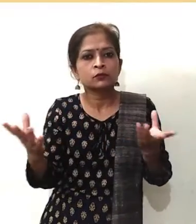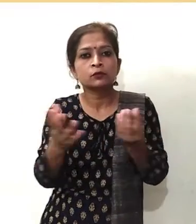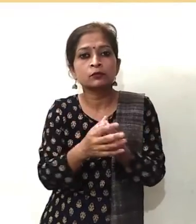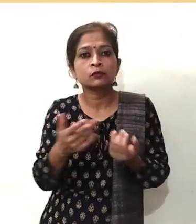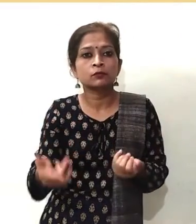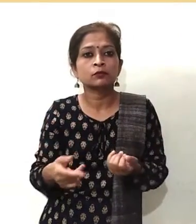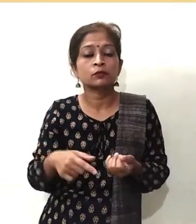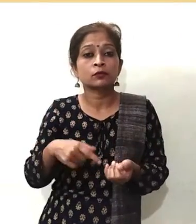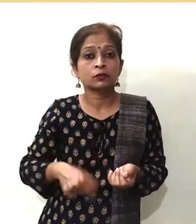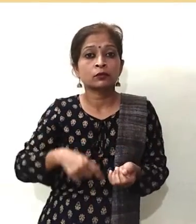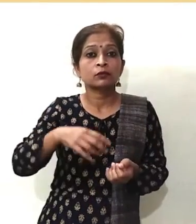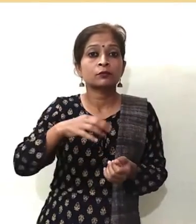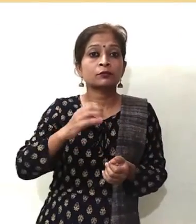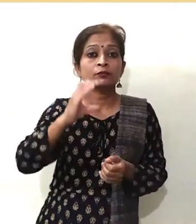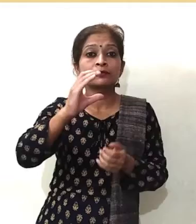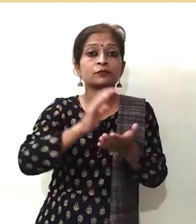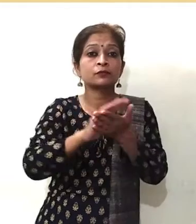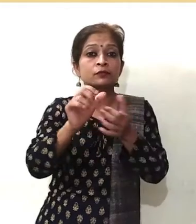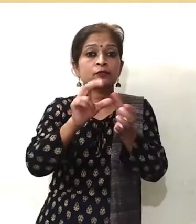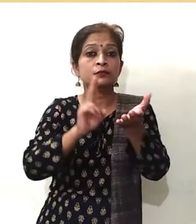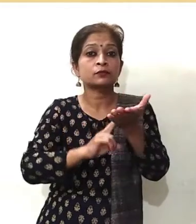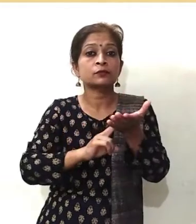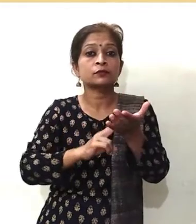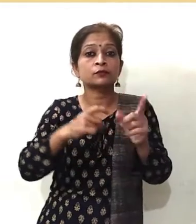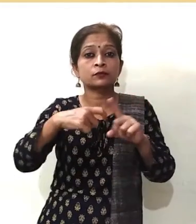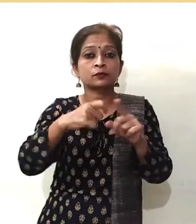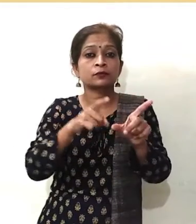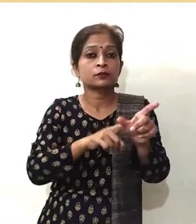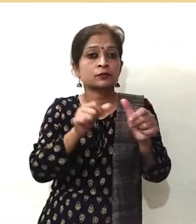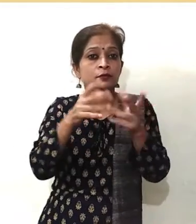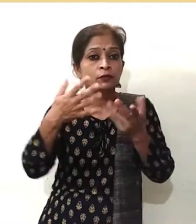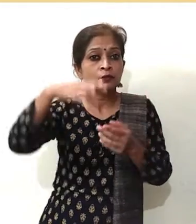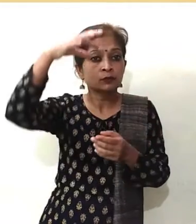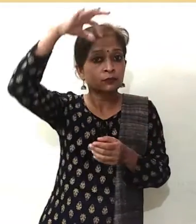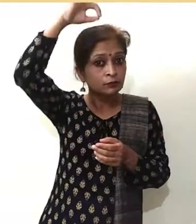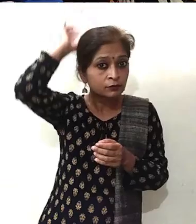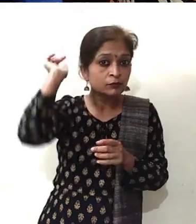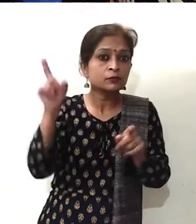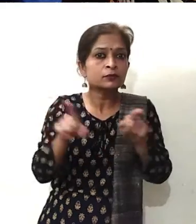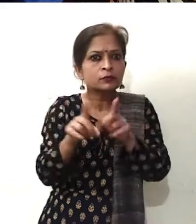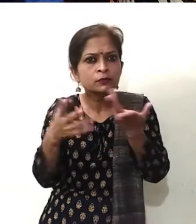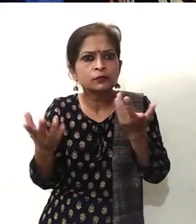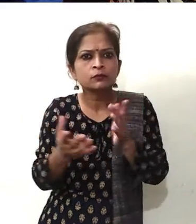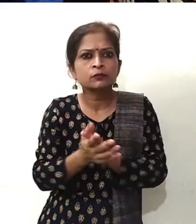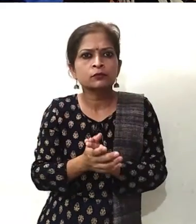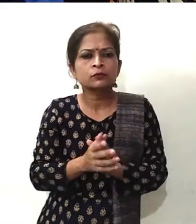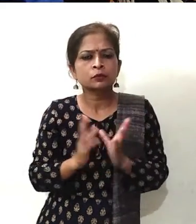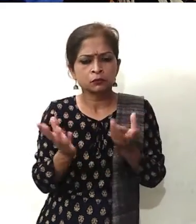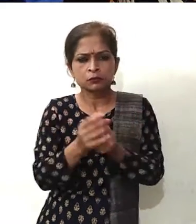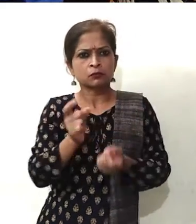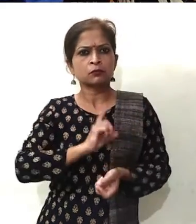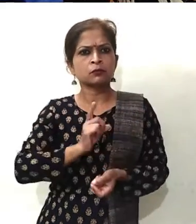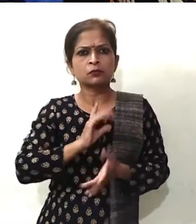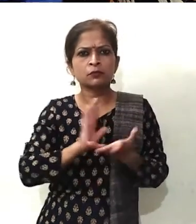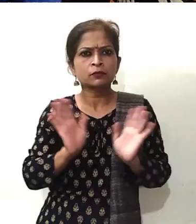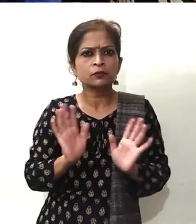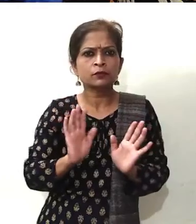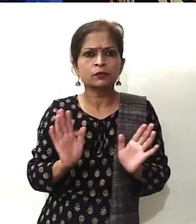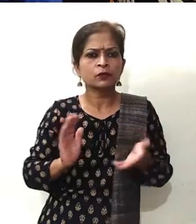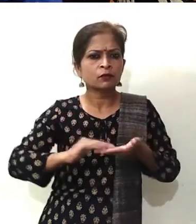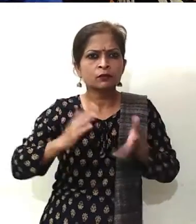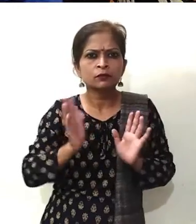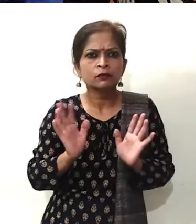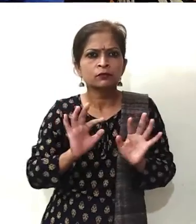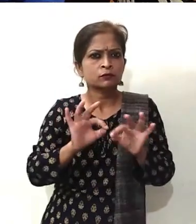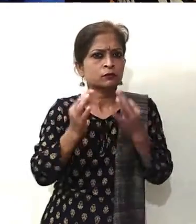देख लें आप, ज्ञान के लिए सब कुछ दांव पे लगा दें। किसी भी आप गुरु को देखें, अपना तो कुछ था ही नहीं, शादी वादी की थी उन्होंने?